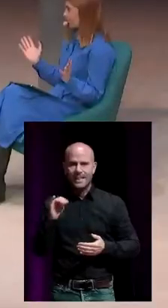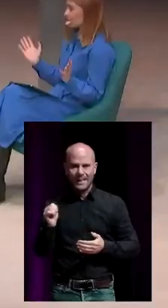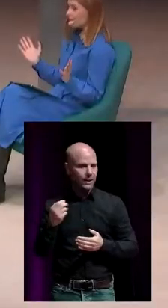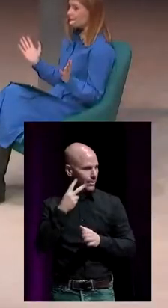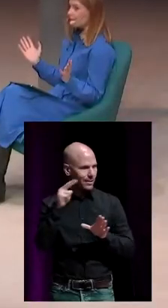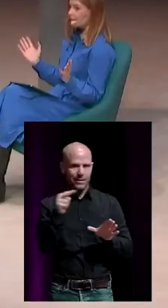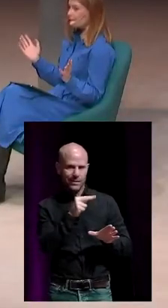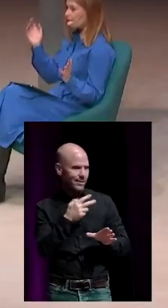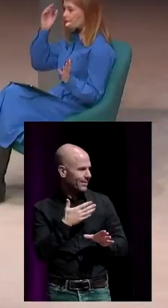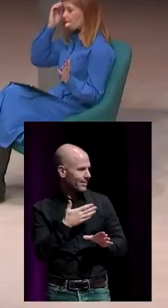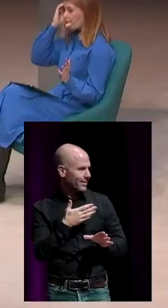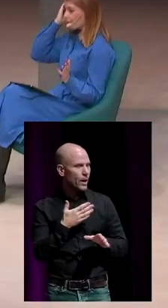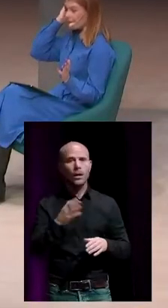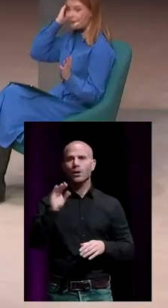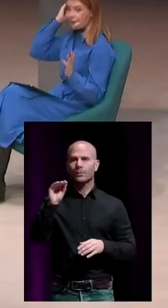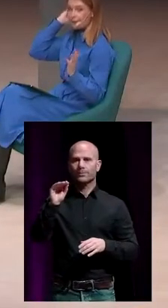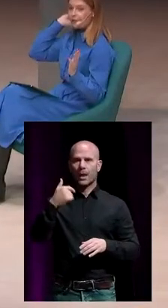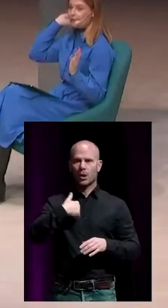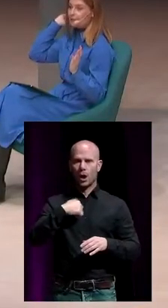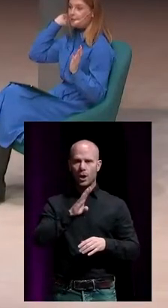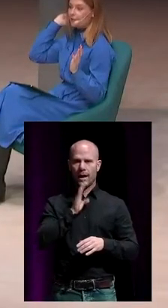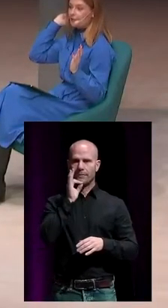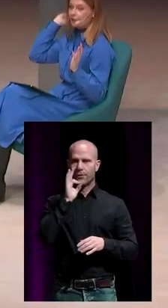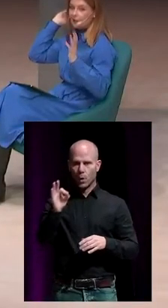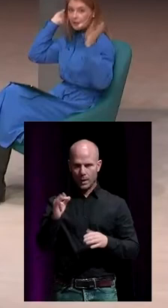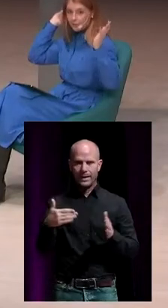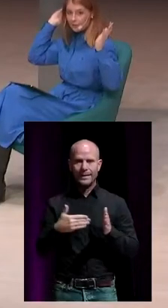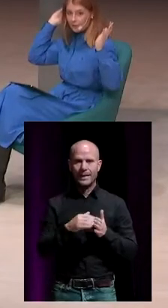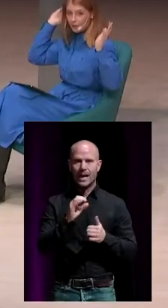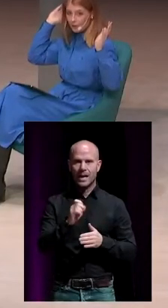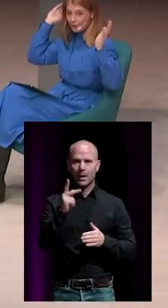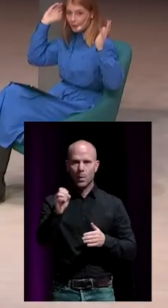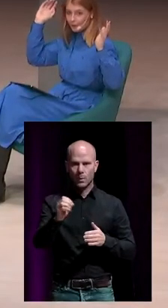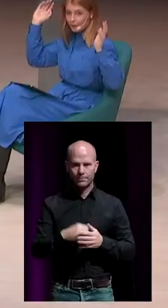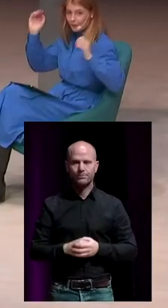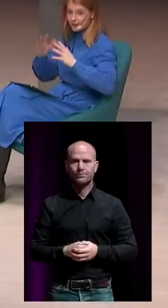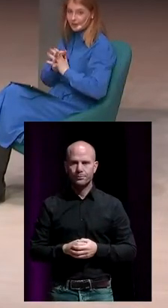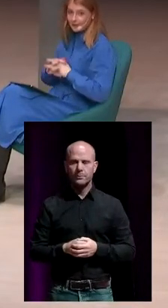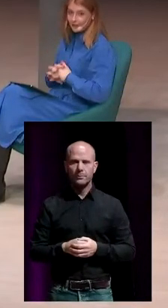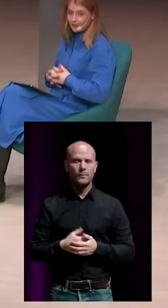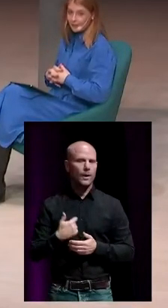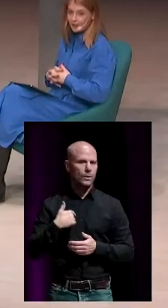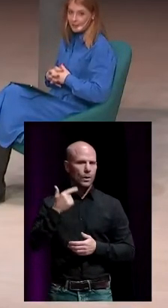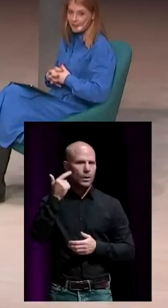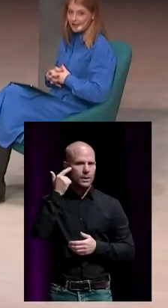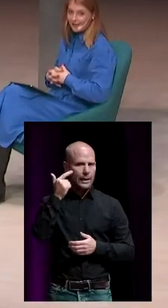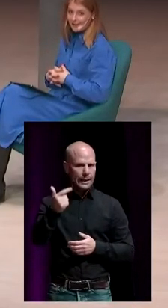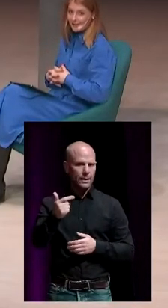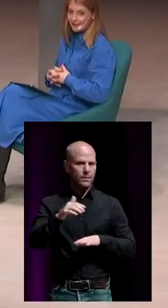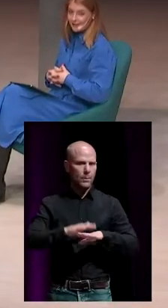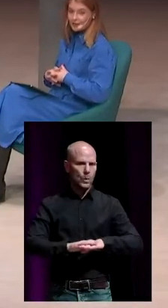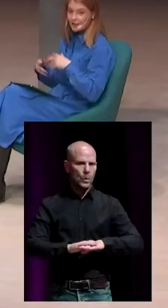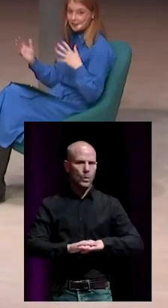dig nu. Ja, jag har en fråga faktiskt till Acko. Och jag tänkte lite på det här